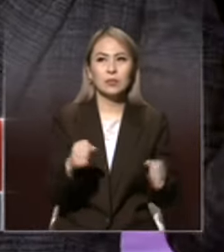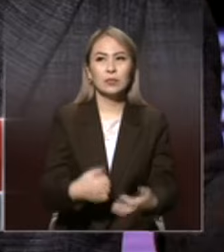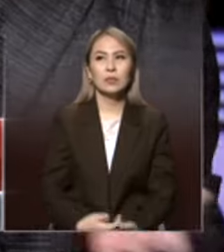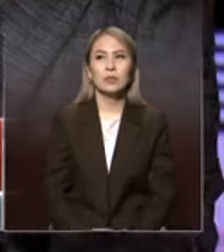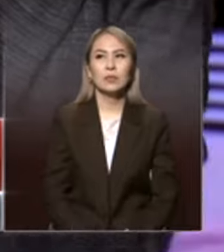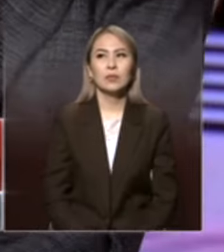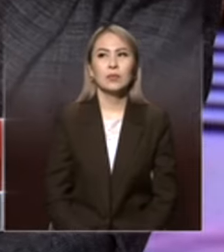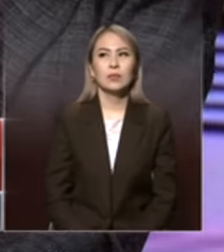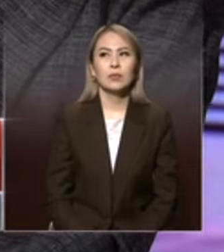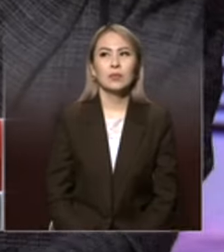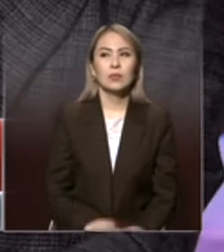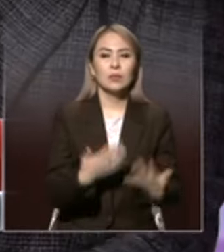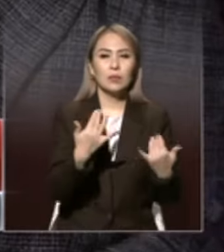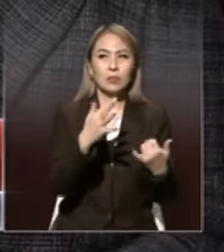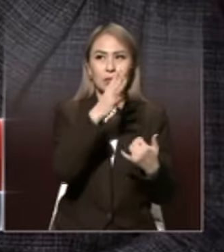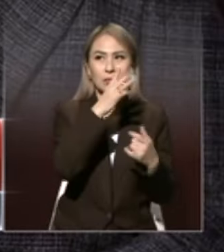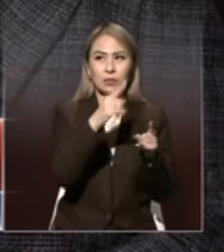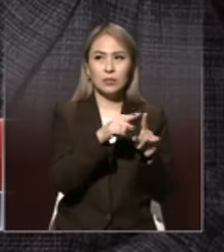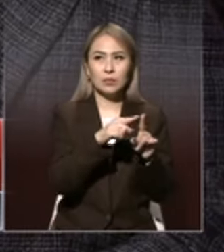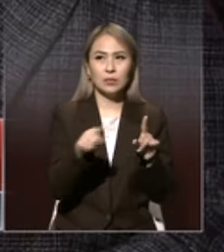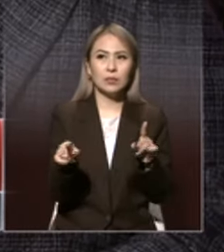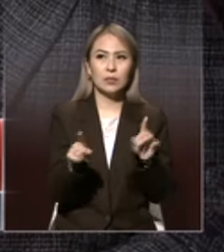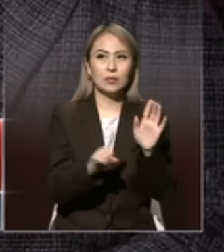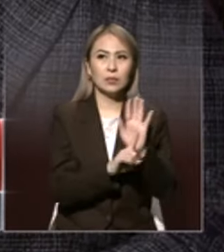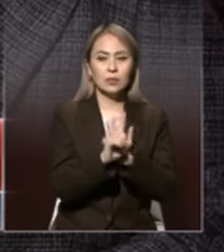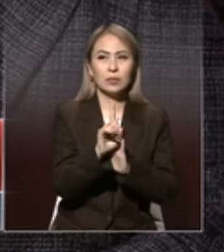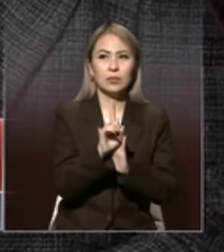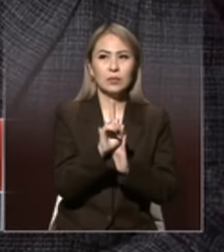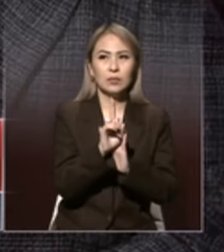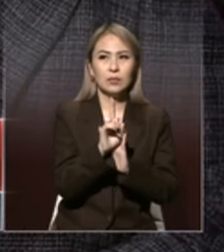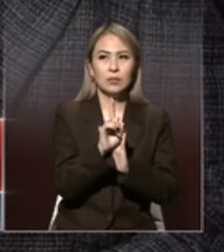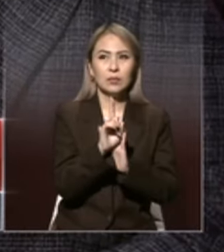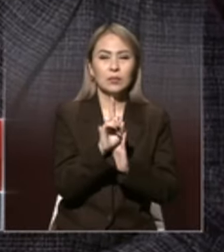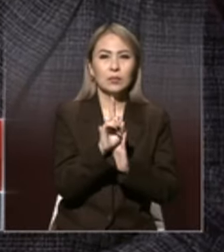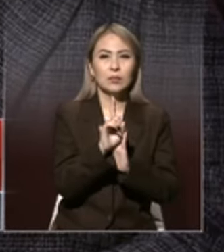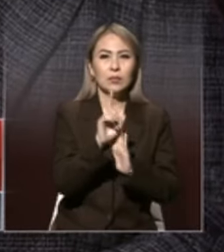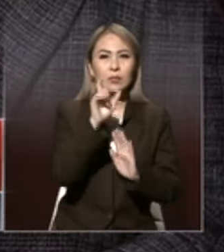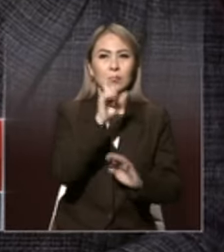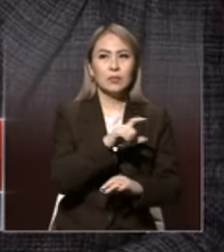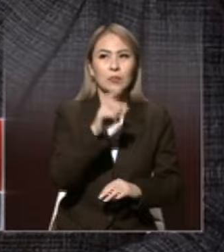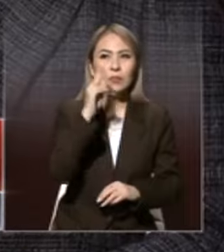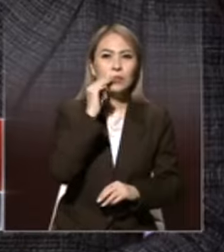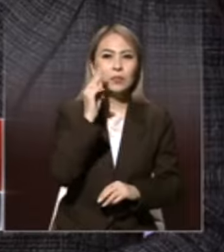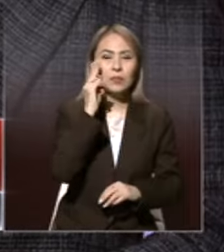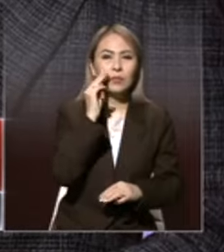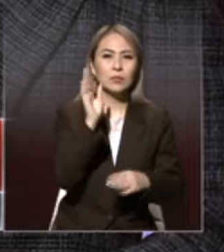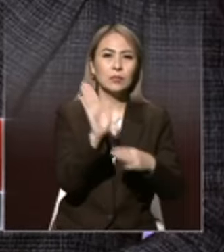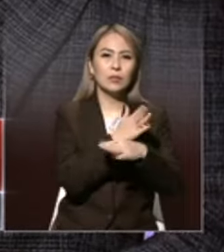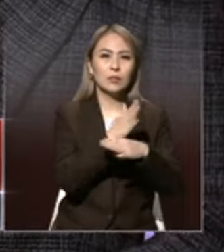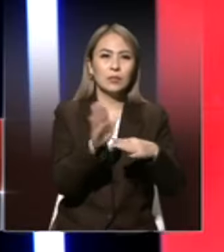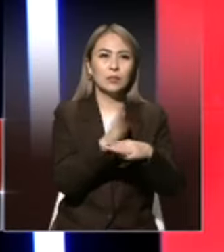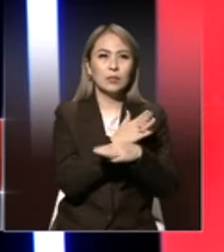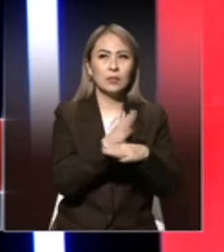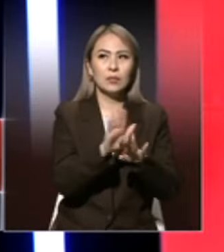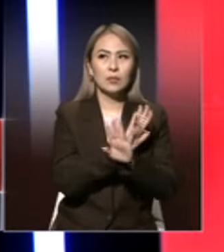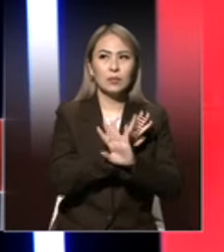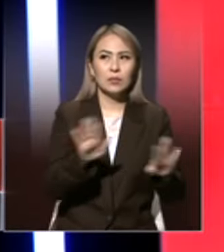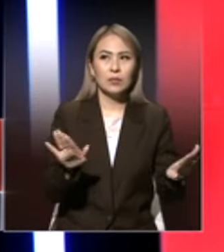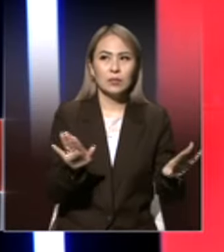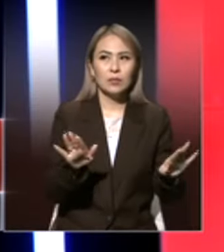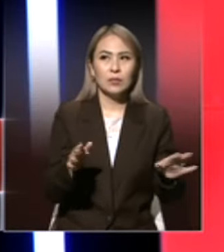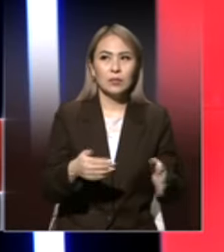жоқпыз ғой. Отбасы контекстінің ішінде әйелдің тұрмыстық зорлық туралы қымбатты спикерлер, еркек әйел деп бөлінбейікші. Еркек әйел деп бөлінбейікші.